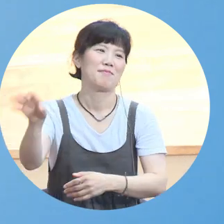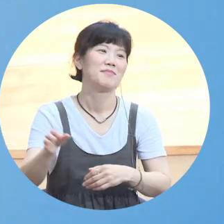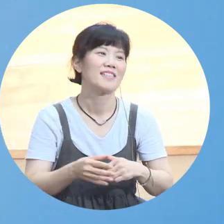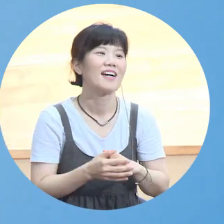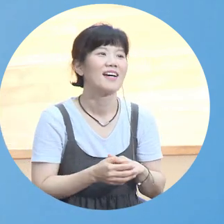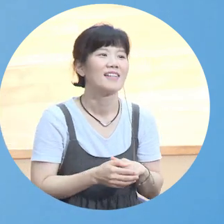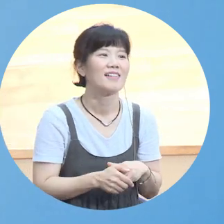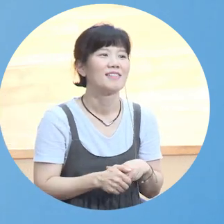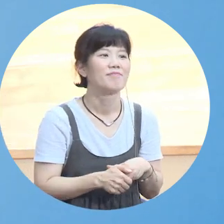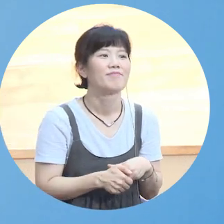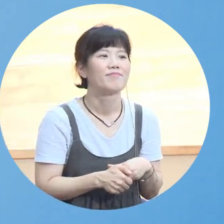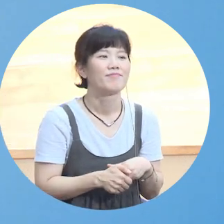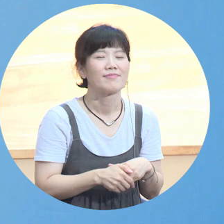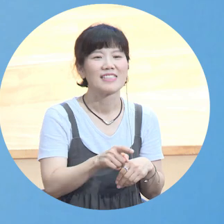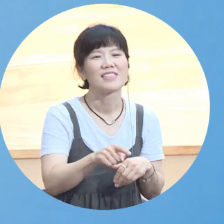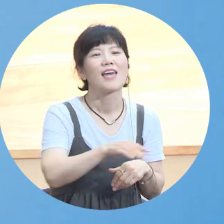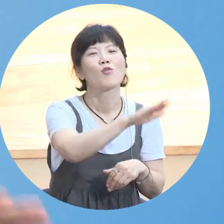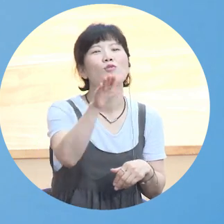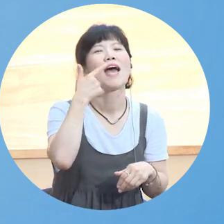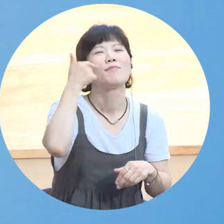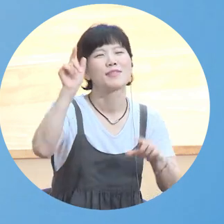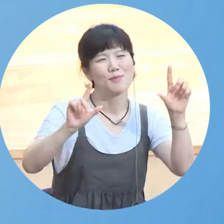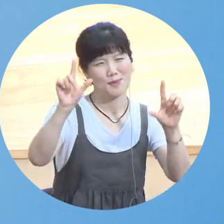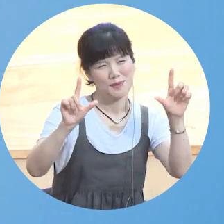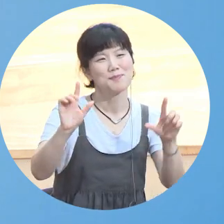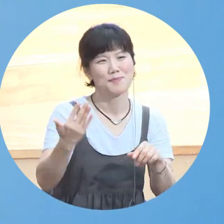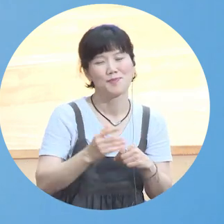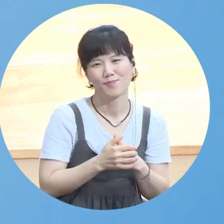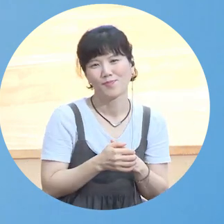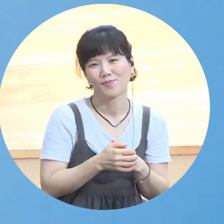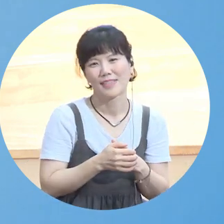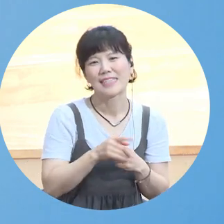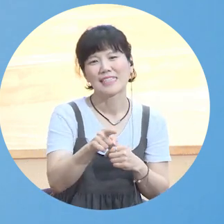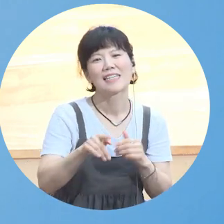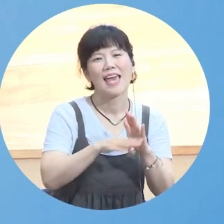그게 뭐야 아버지 크게 가장들이